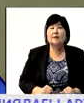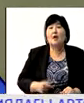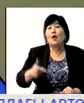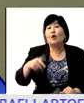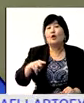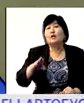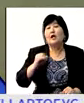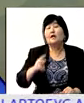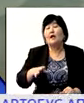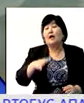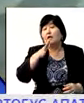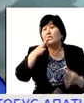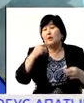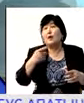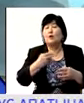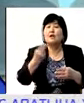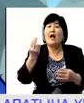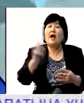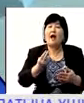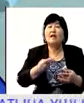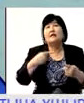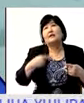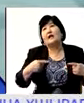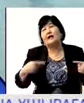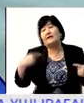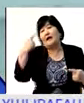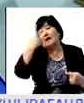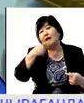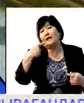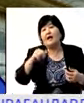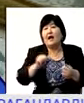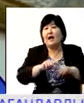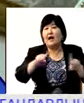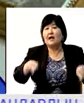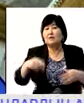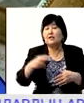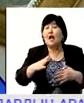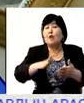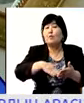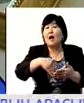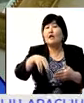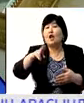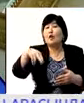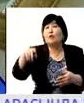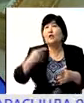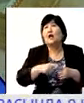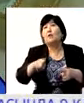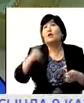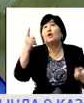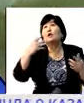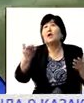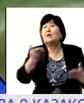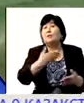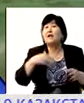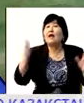Жайына қолы қалт етсе, осылайша қаламын алып, түрлі кескіндерді қағаз бетіне түсіреді. Майлы бояумен салынған мына туынды